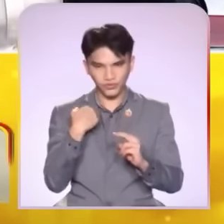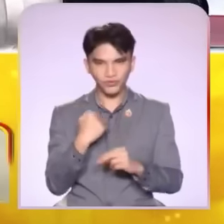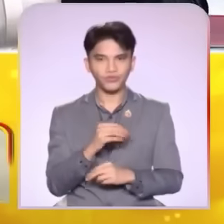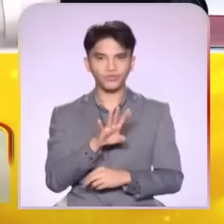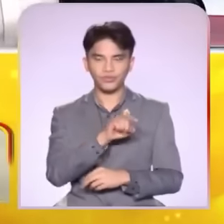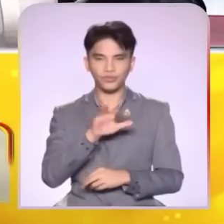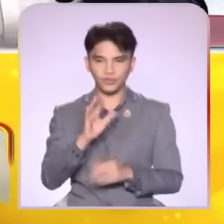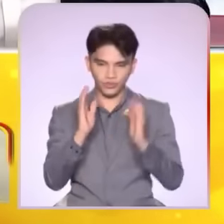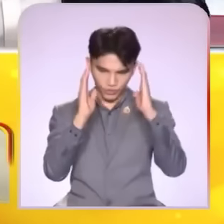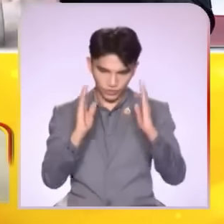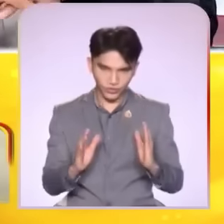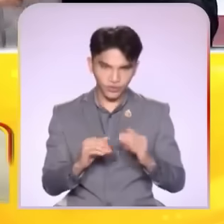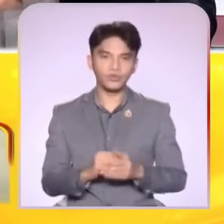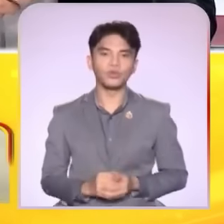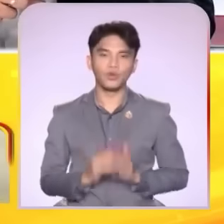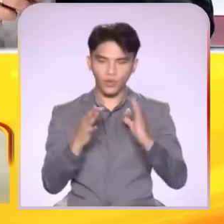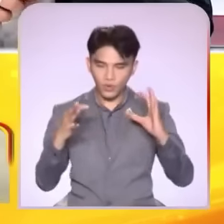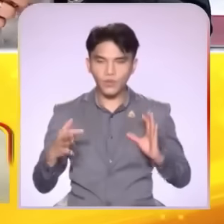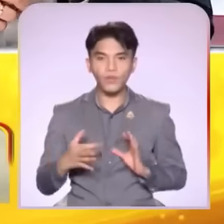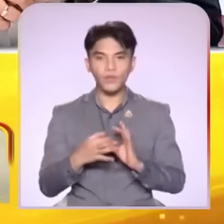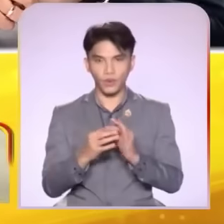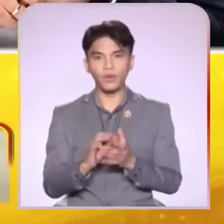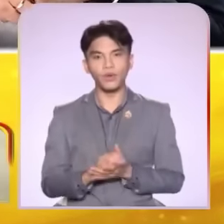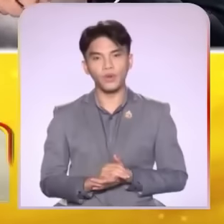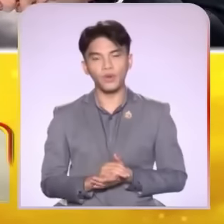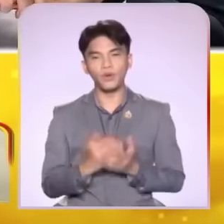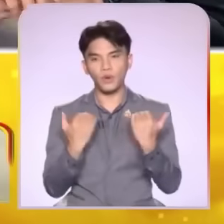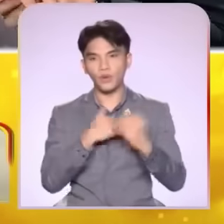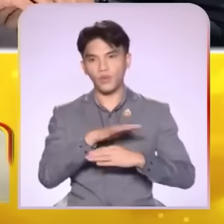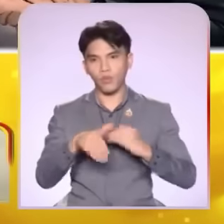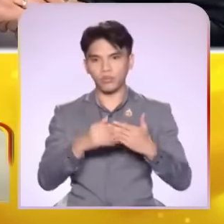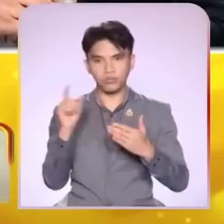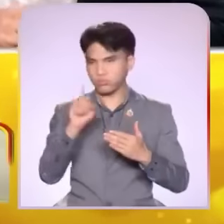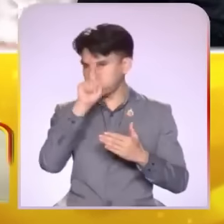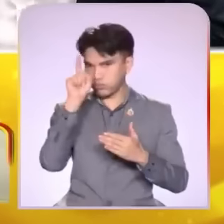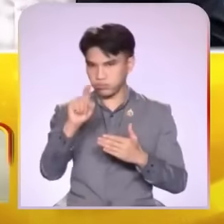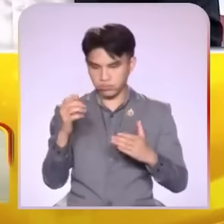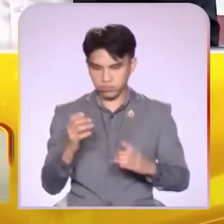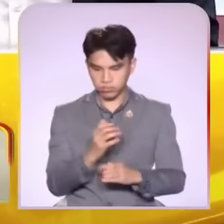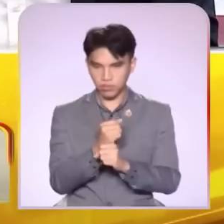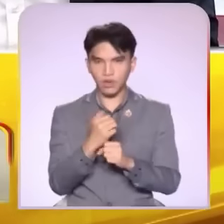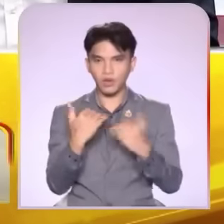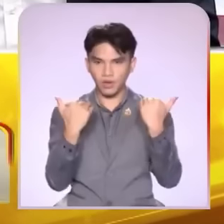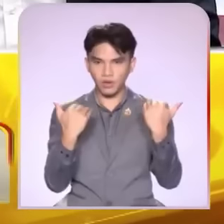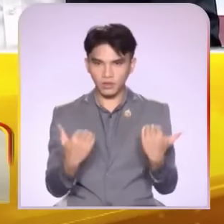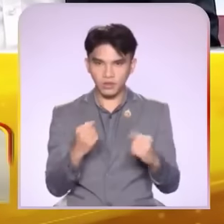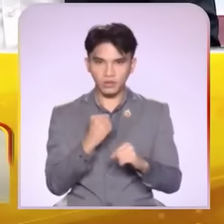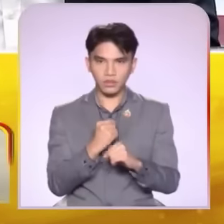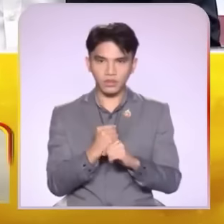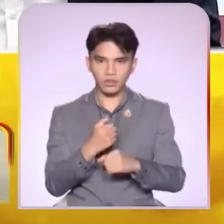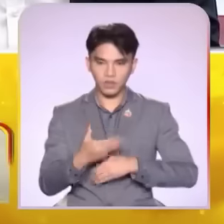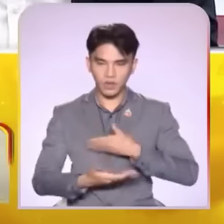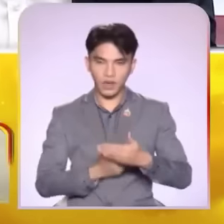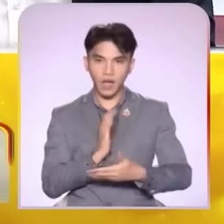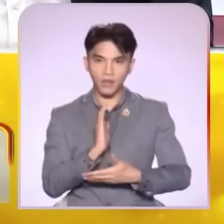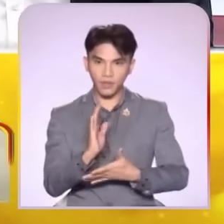ก 4-5 คนนะฮะสำหรับผู้ที่เกี่ยวข้องนะครับคุณผู้ชมคราวนี้หลายคนอาจจะสงสัยแล้วสรุปแล้วเนี่ยธุรกิจที่เขาทำคือธุรกิจข